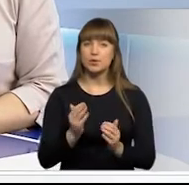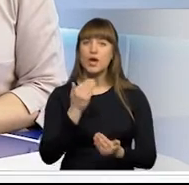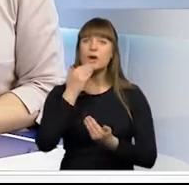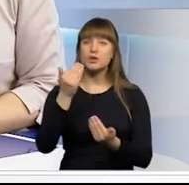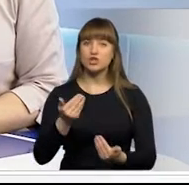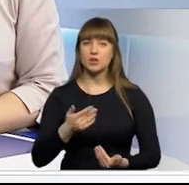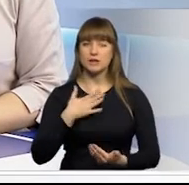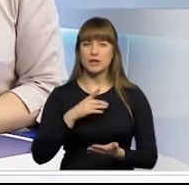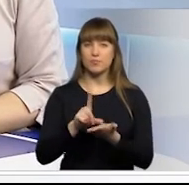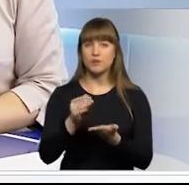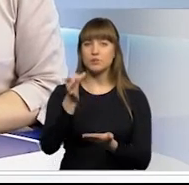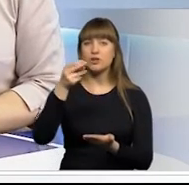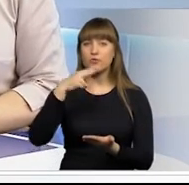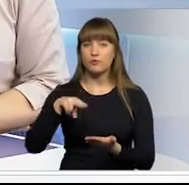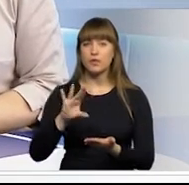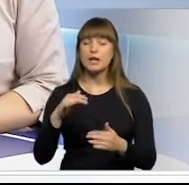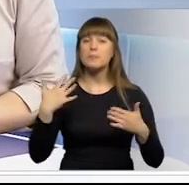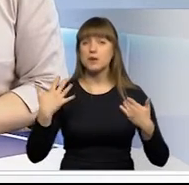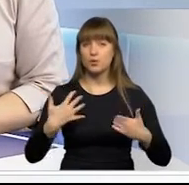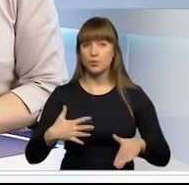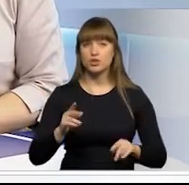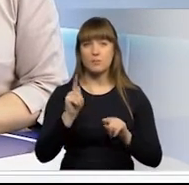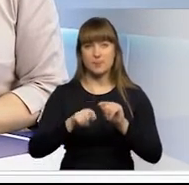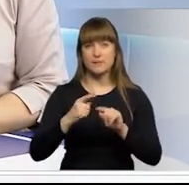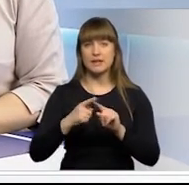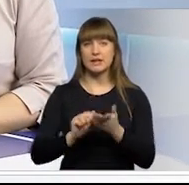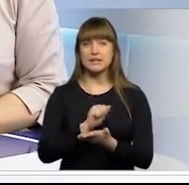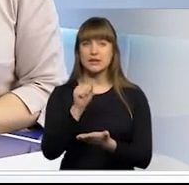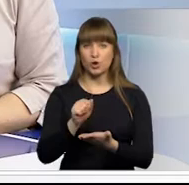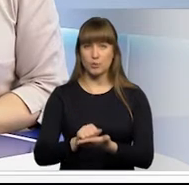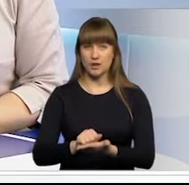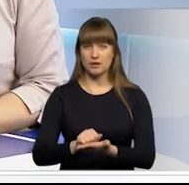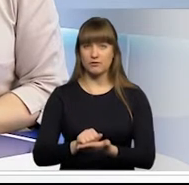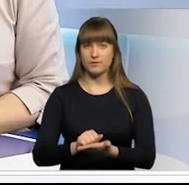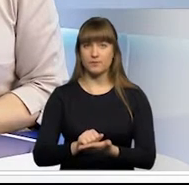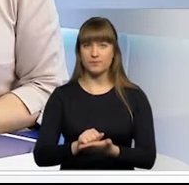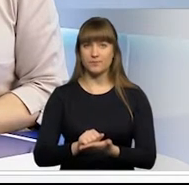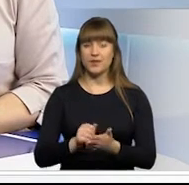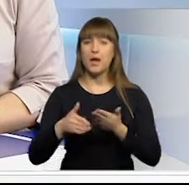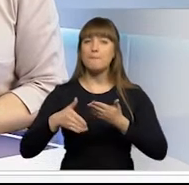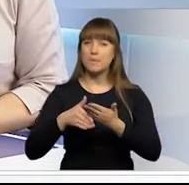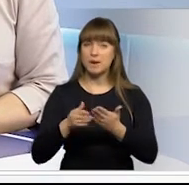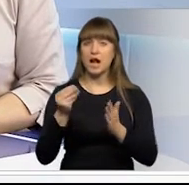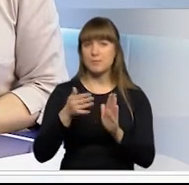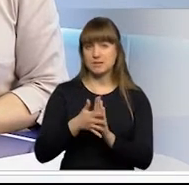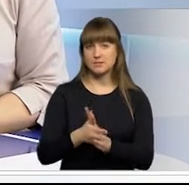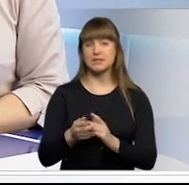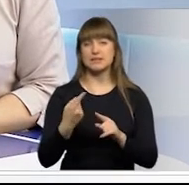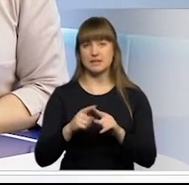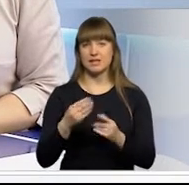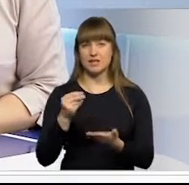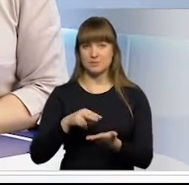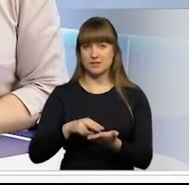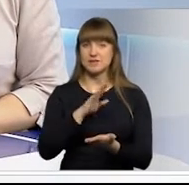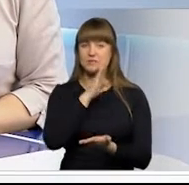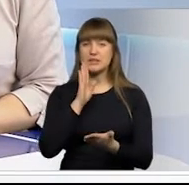этих документов помогаем распорядиться средствами материнского капитала. Но точно так же, как и по другим направлениям,